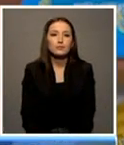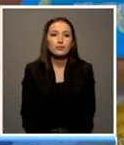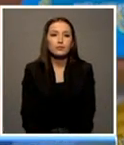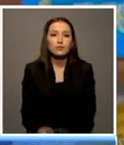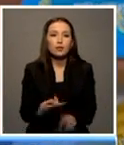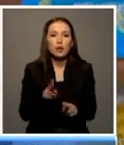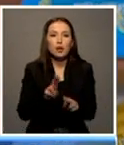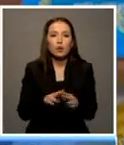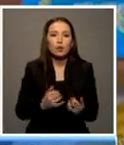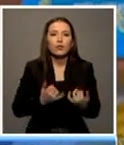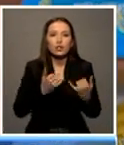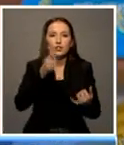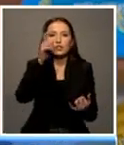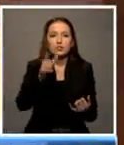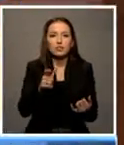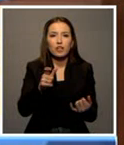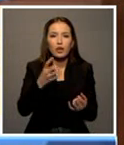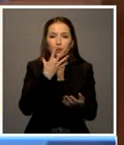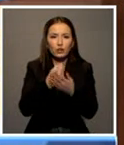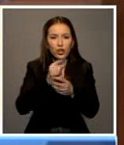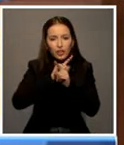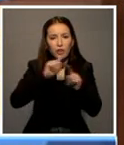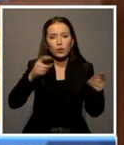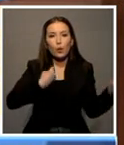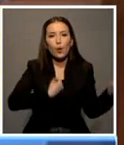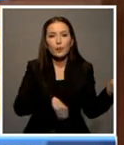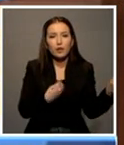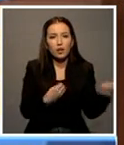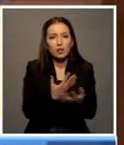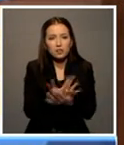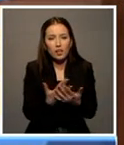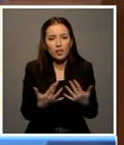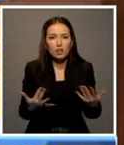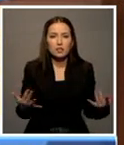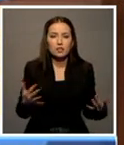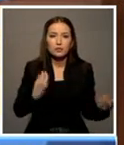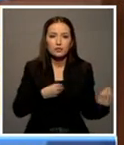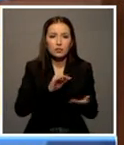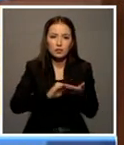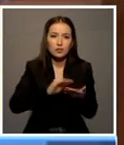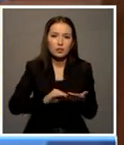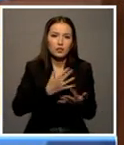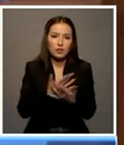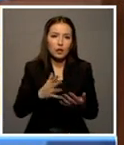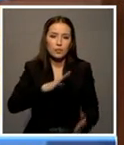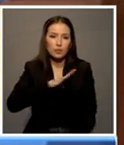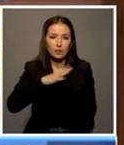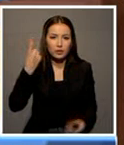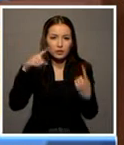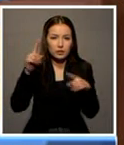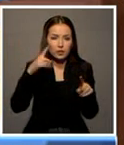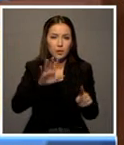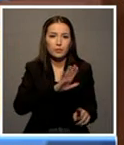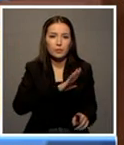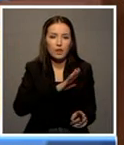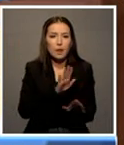Жағамыздың бір ерекшелігі, бұл кісі мына домбыра саласында көптеген күйлер жазған композитор болып табылады. Ән